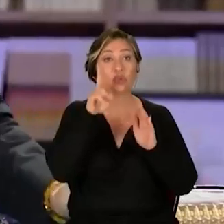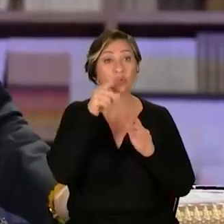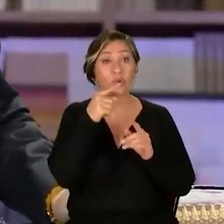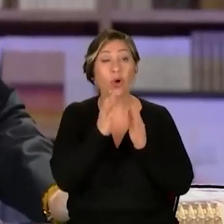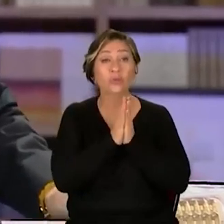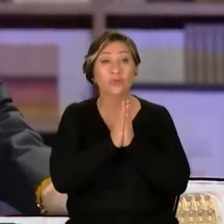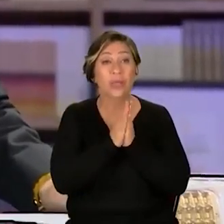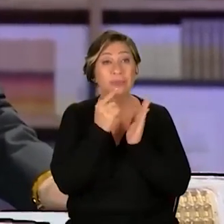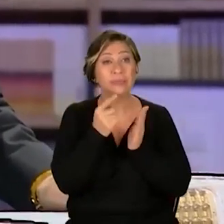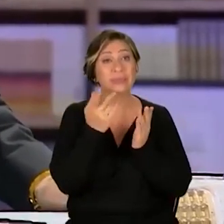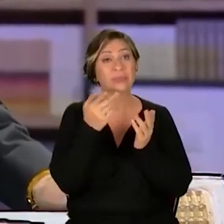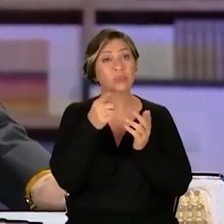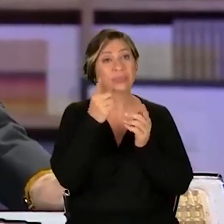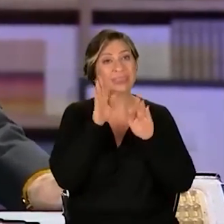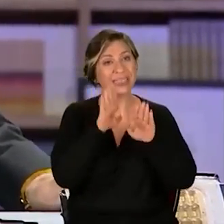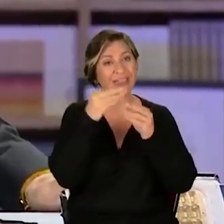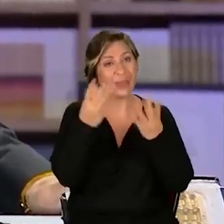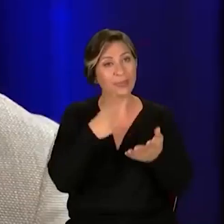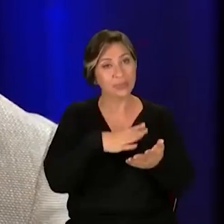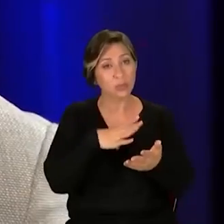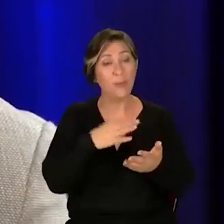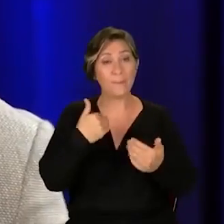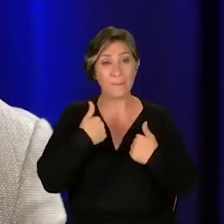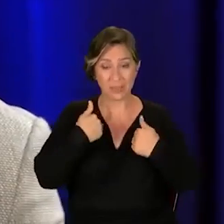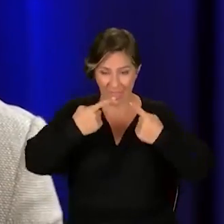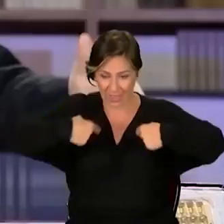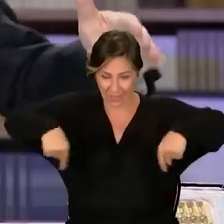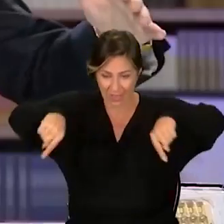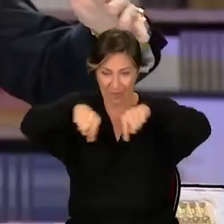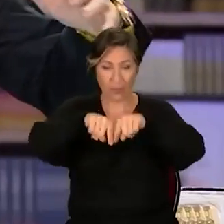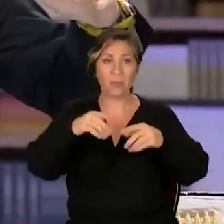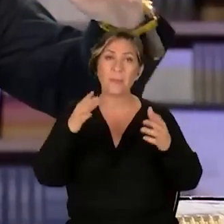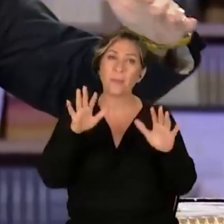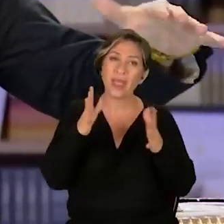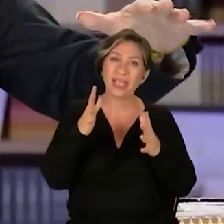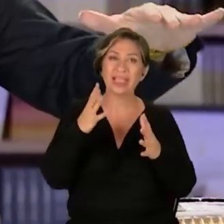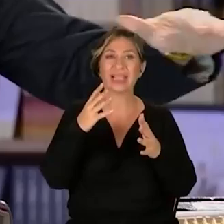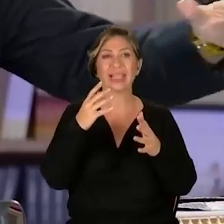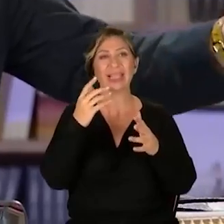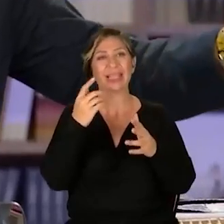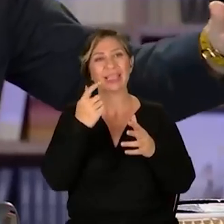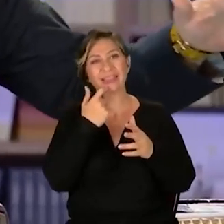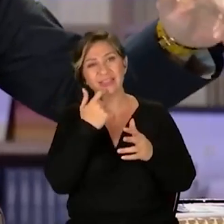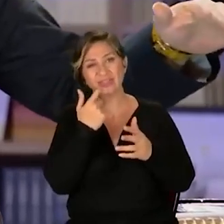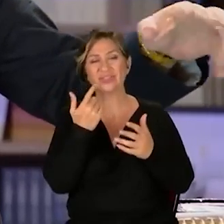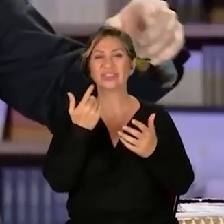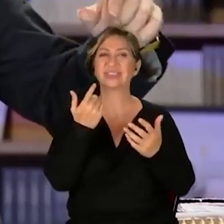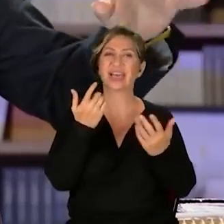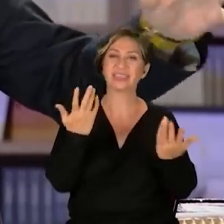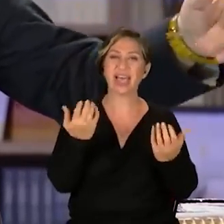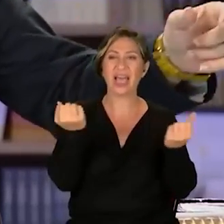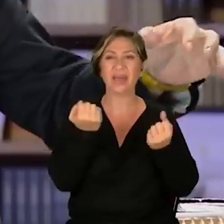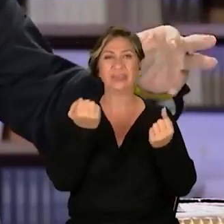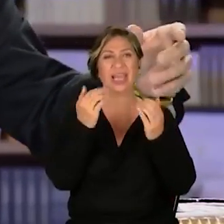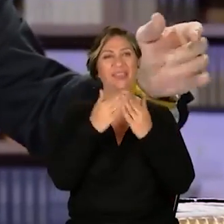özür dilerim, bir de şunu, yani şu katkıda bulunmak istiyorum. Benim etrafım, belki işte biraz belli yaş ve işte artık